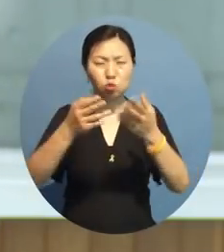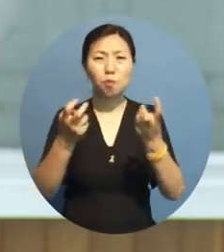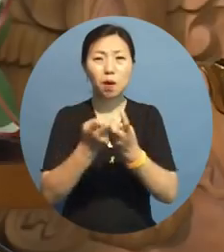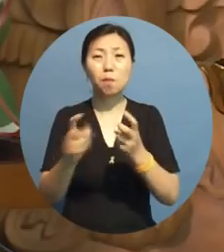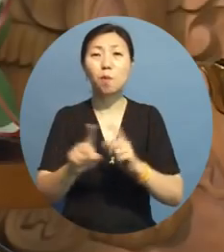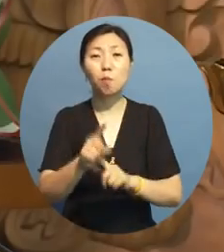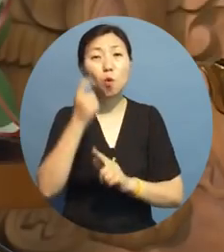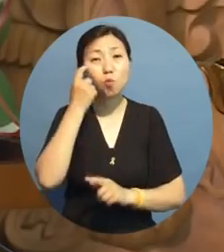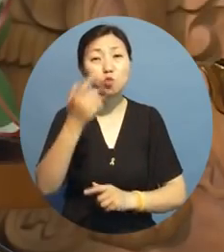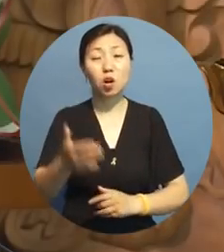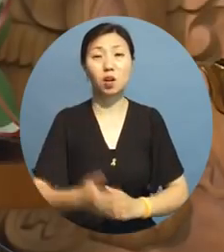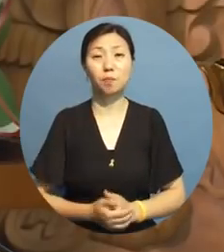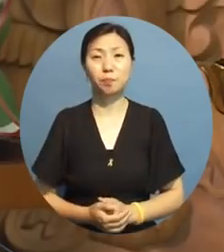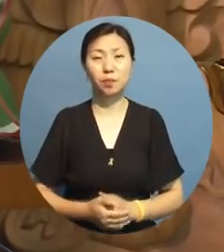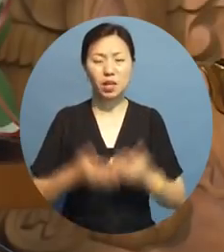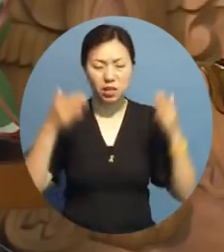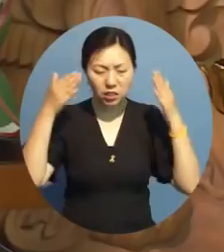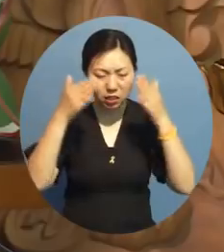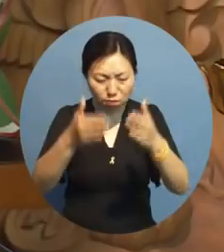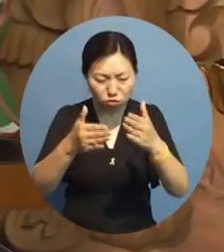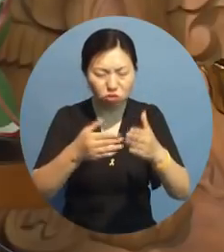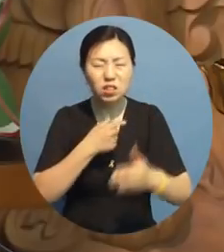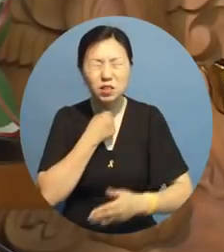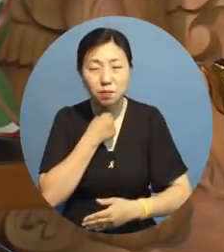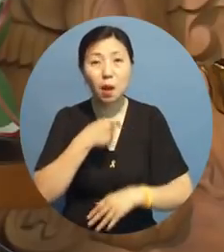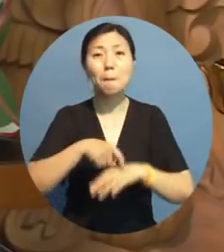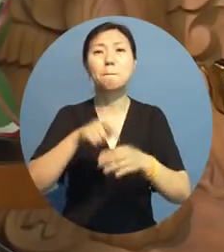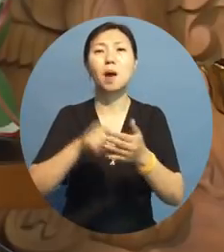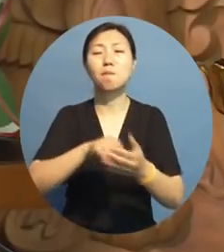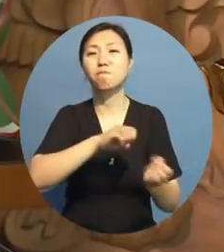궁금합니다. 집중된 마음을 하겠다는 생각을 버려.